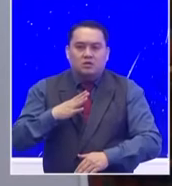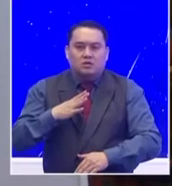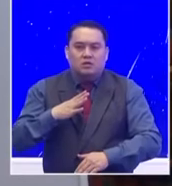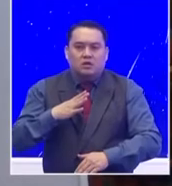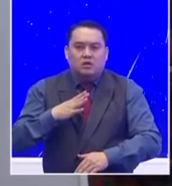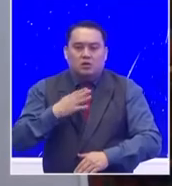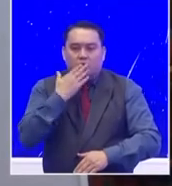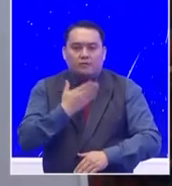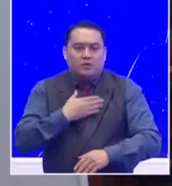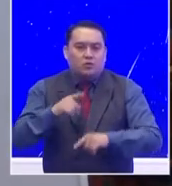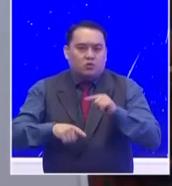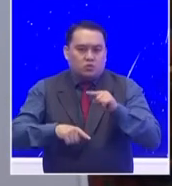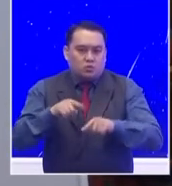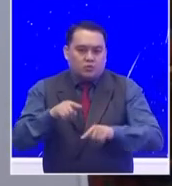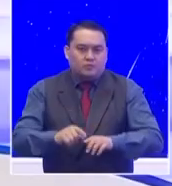гражданственность, на патриотизм.